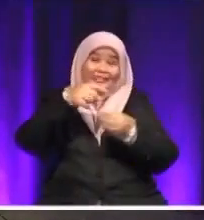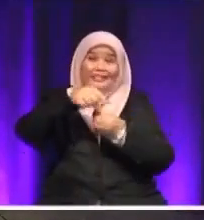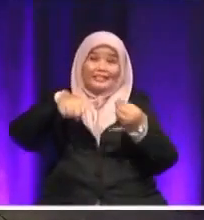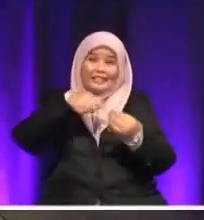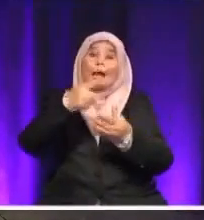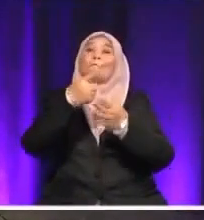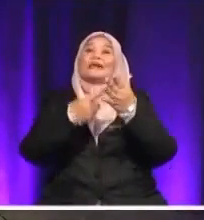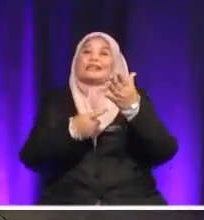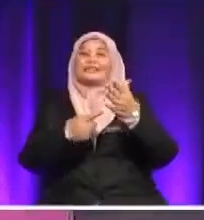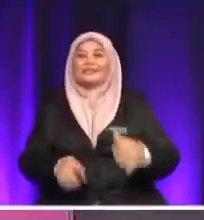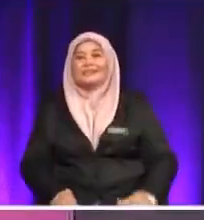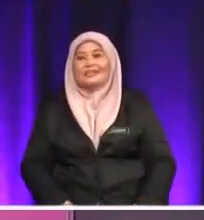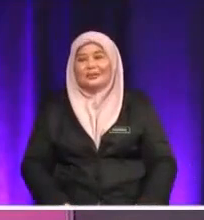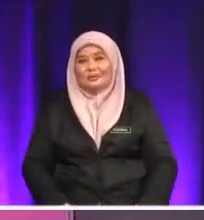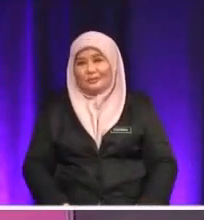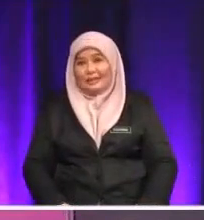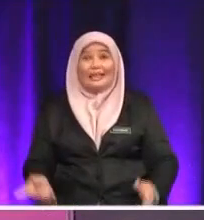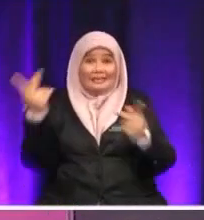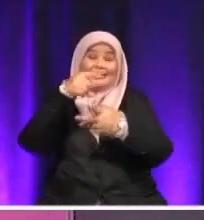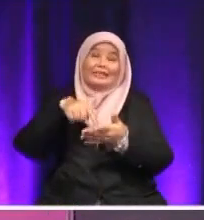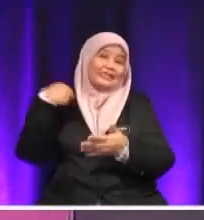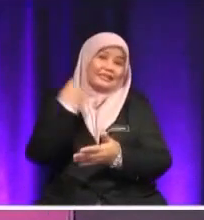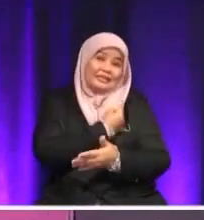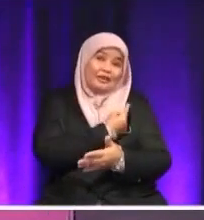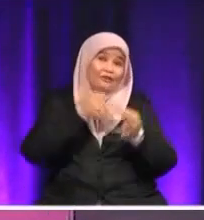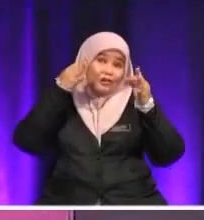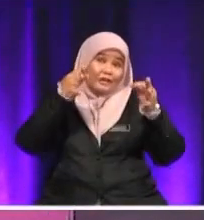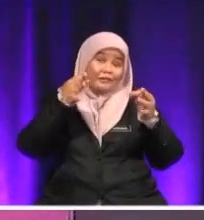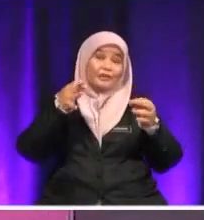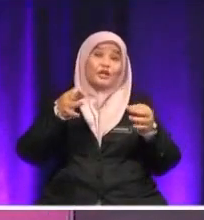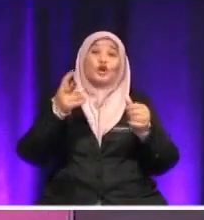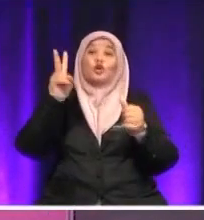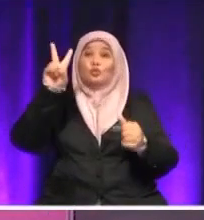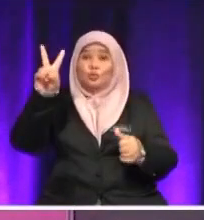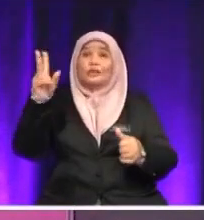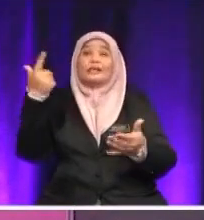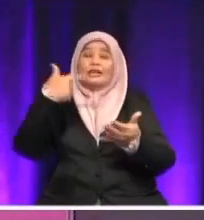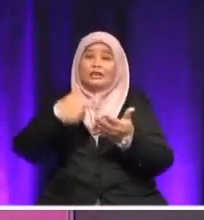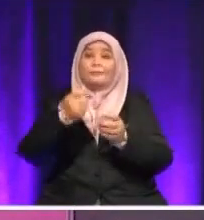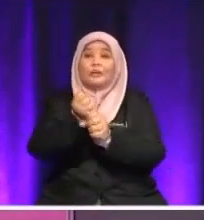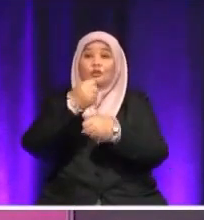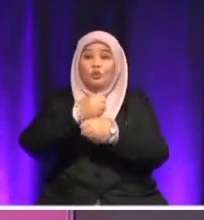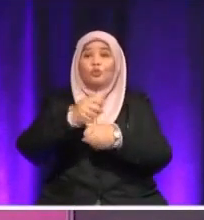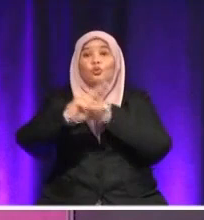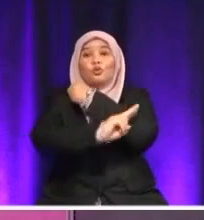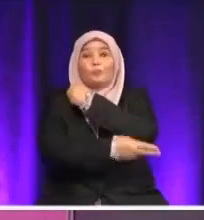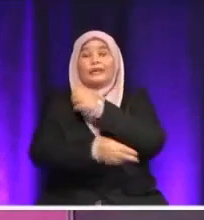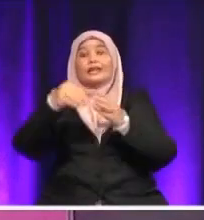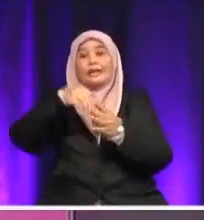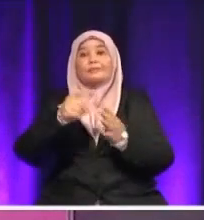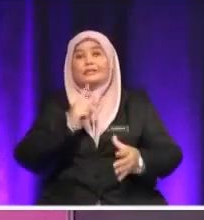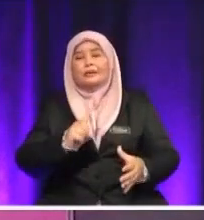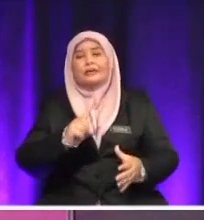Okey, insyaAllah Hakim, pada segmen ini kita nak fokus kepada dua lagi bentuk hukuman dalam Islam, iaitu kita